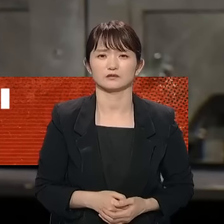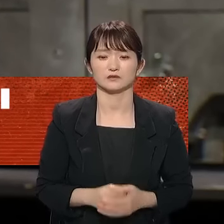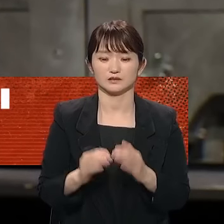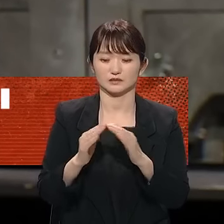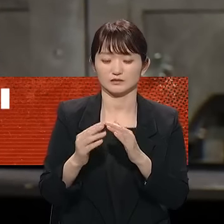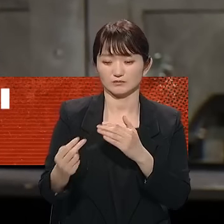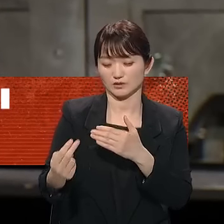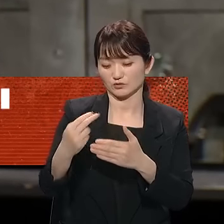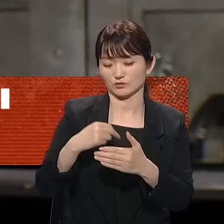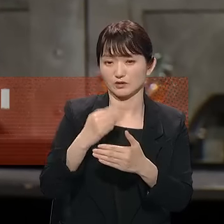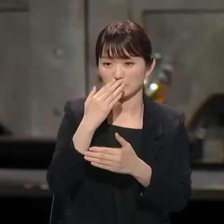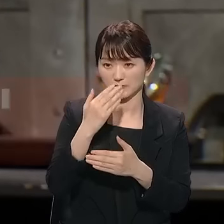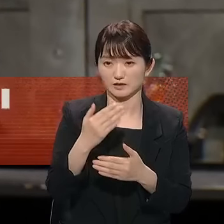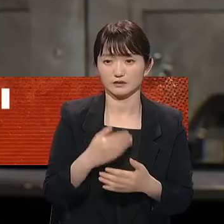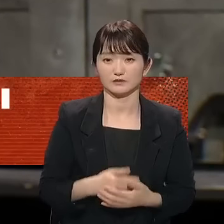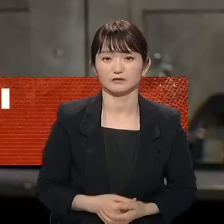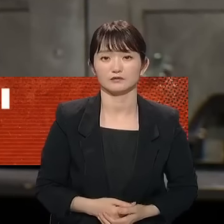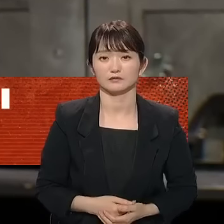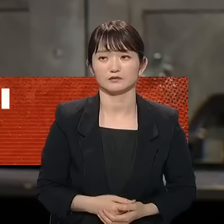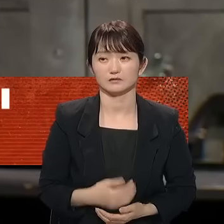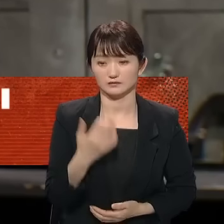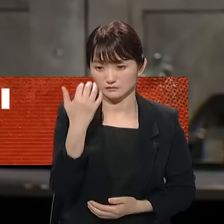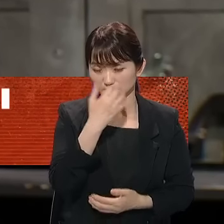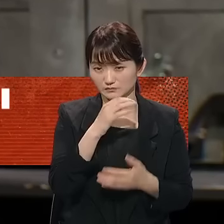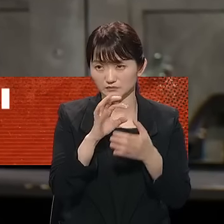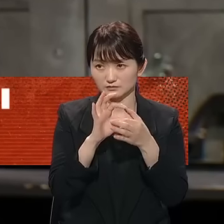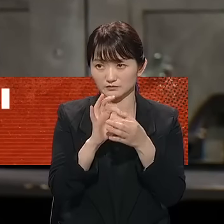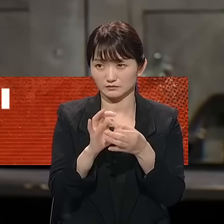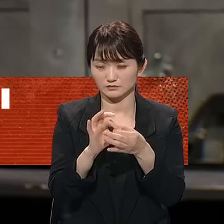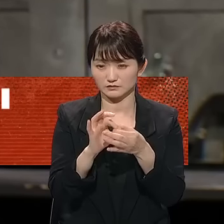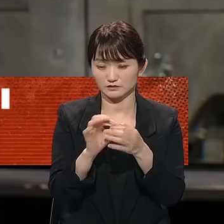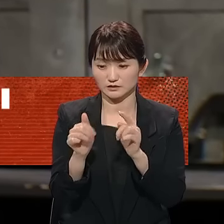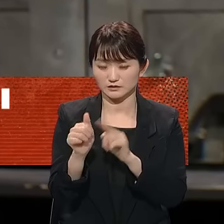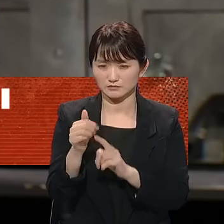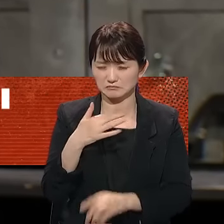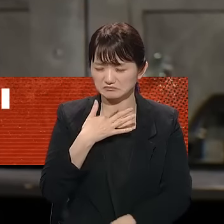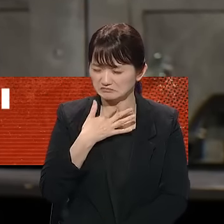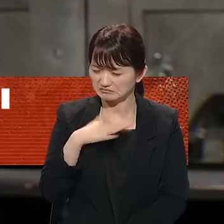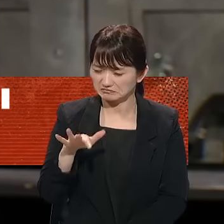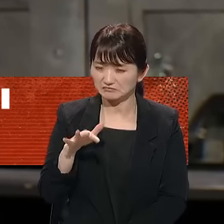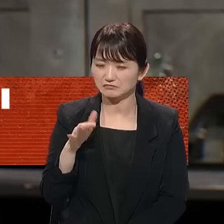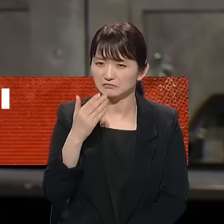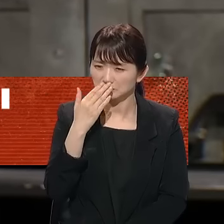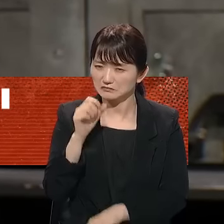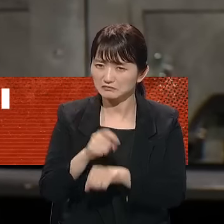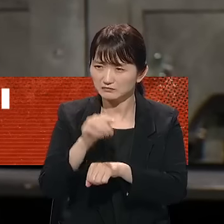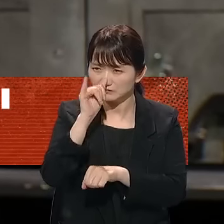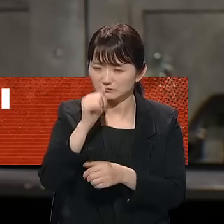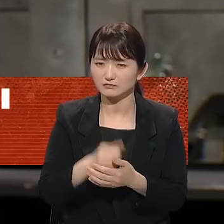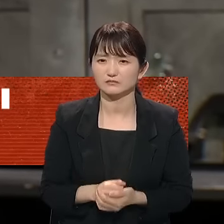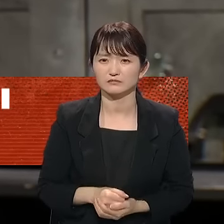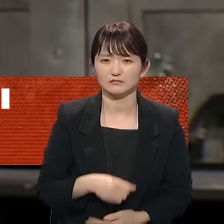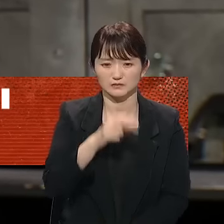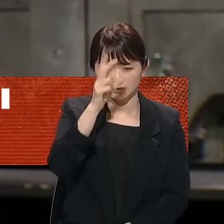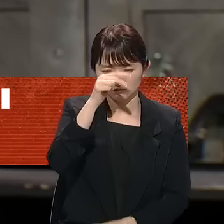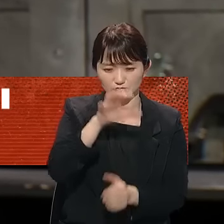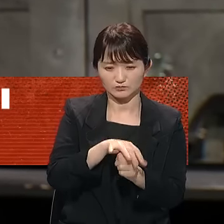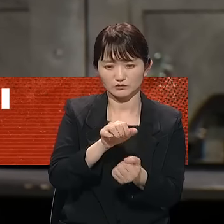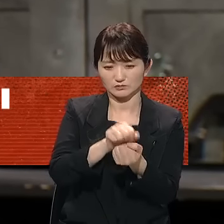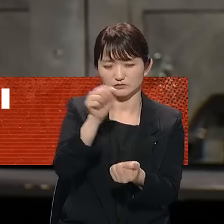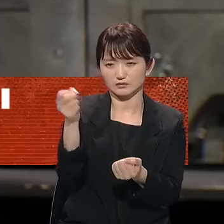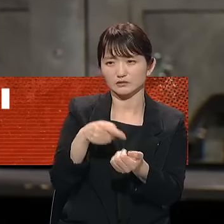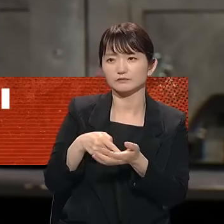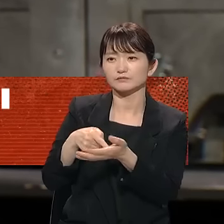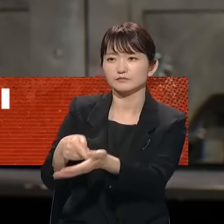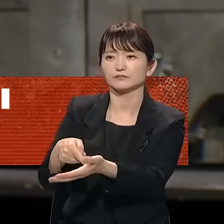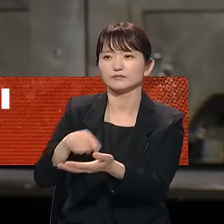가능했는데 저도 이제 성관계라든가 이런 부분을 부인했을 가능성이 있어 보이는 게 경찰이 구속영장을 다시 신청을 하면서